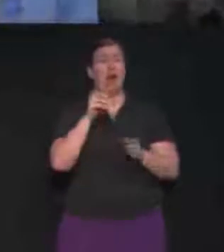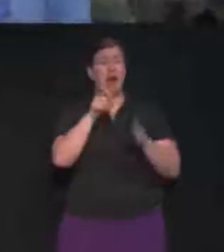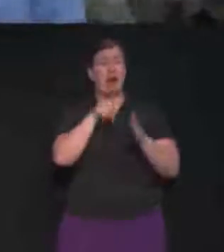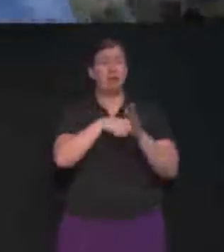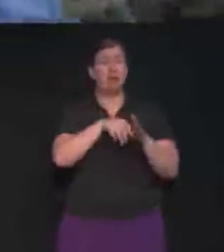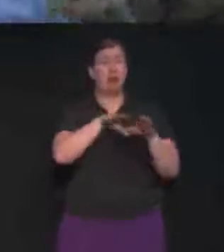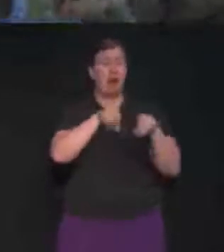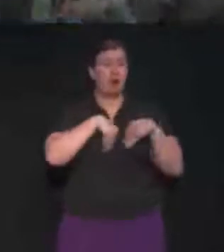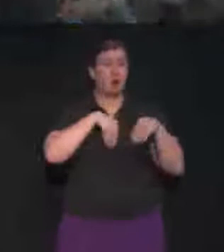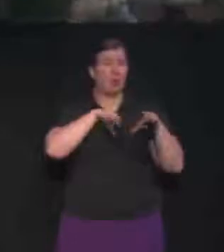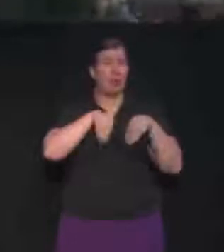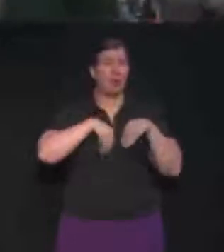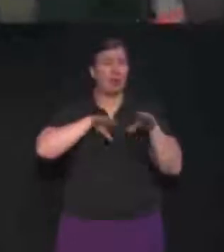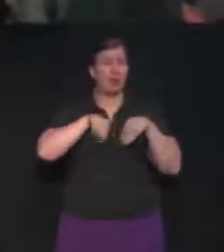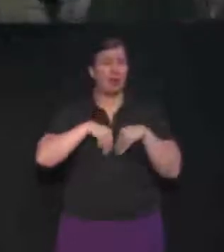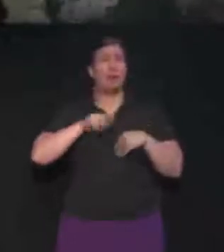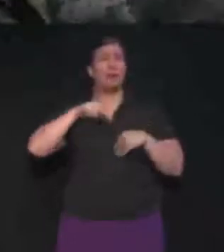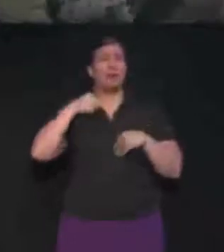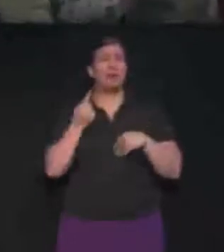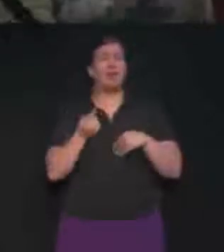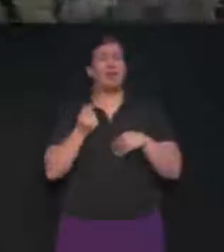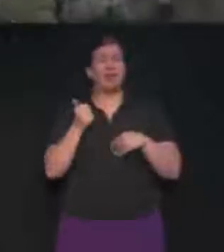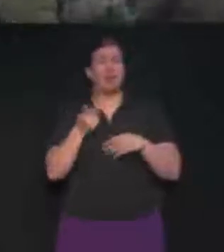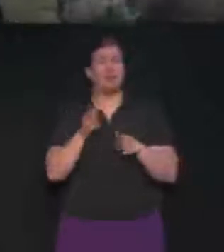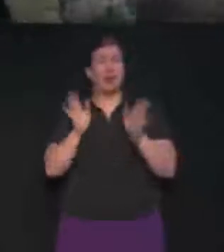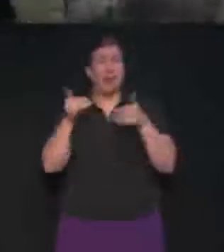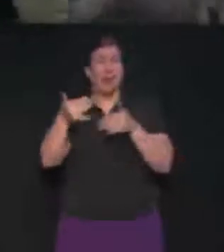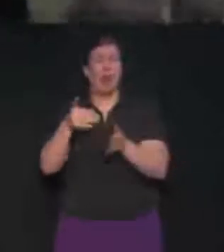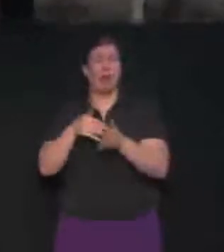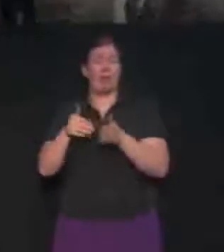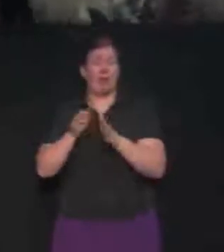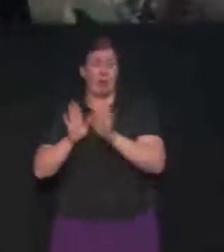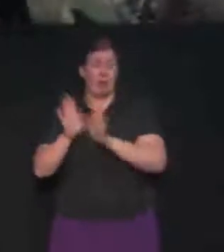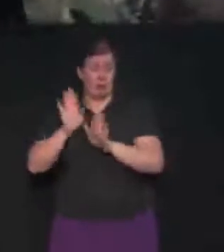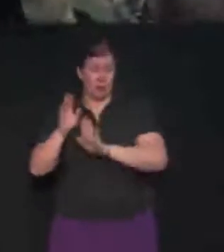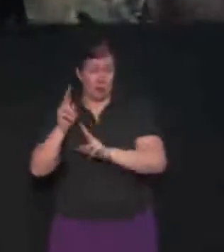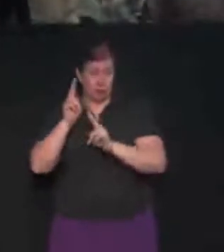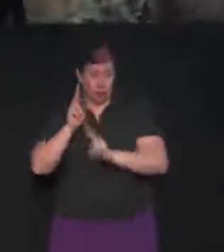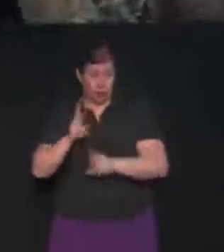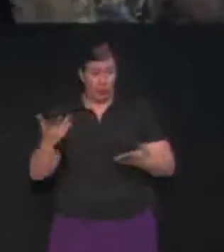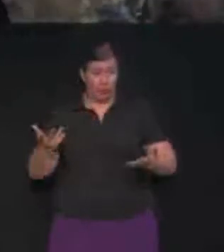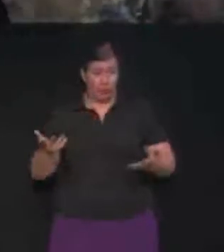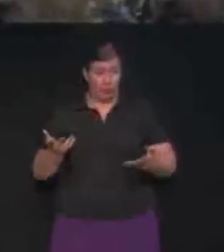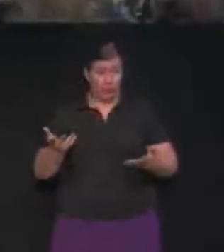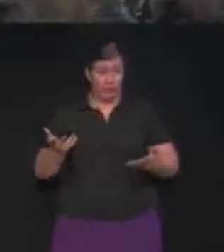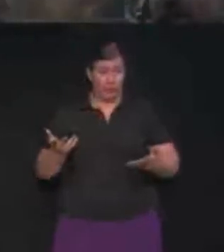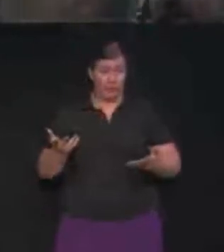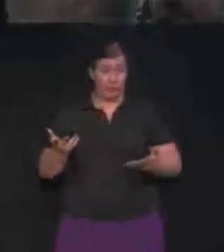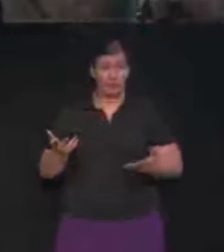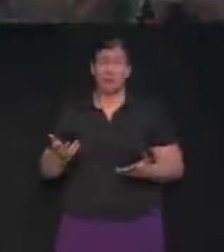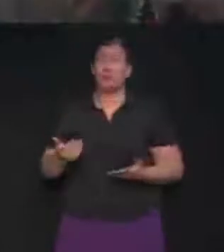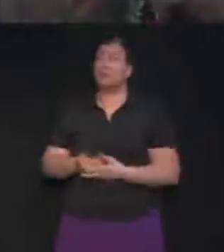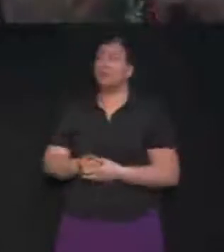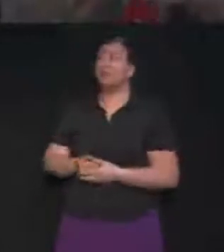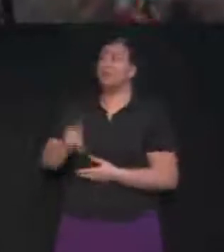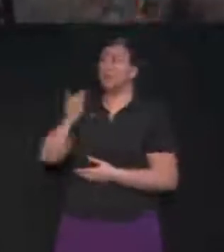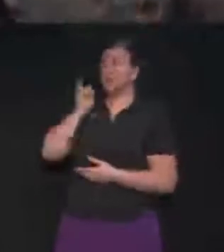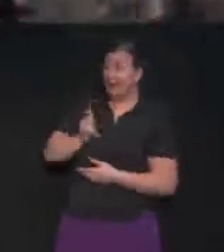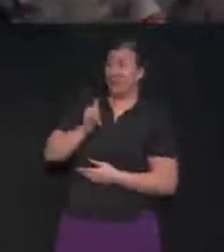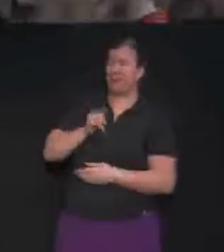noch kommenden Blöcke diese werden also auf jeden Fall unabhängig vom Ausgang der Ergebnis dieser Abstimmung noch abgestimmt werden ja